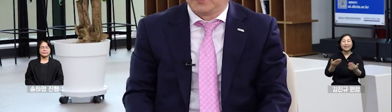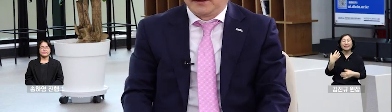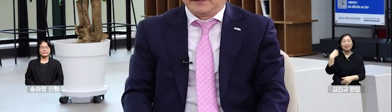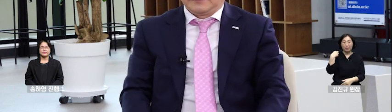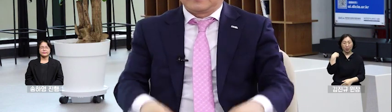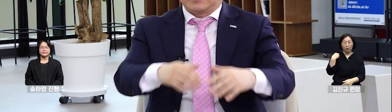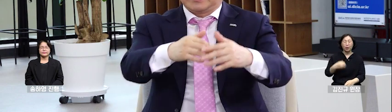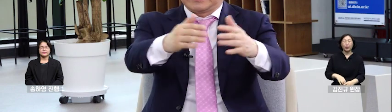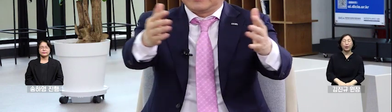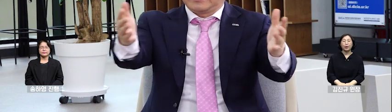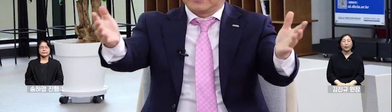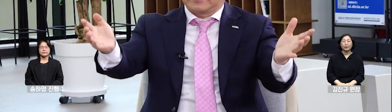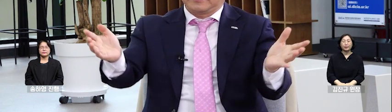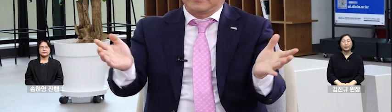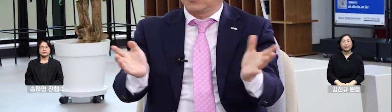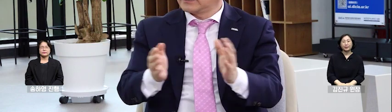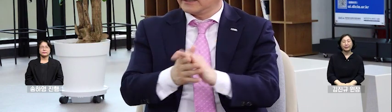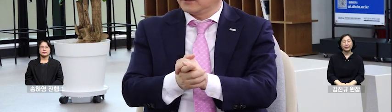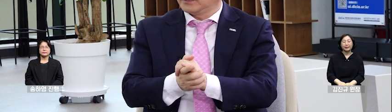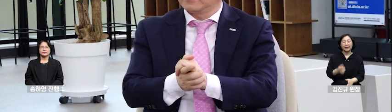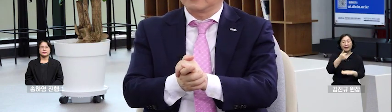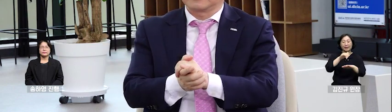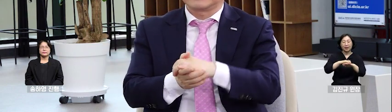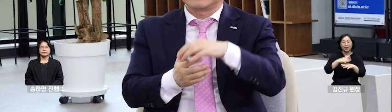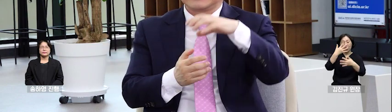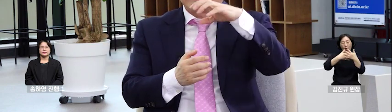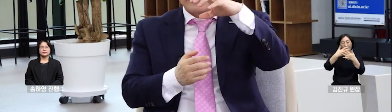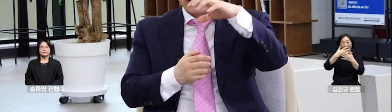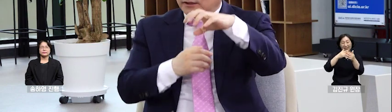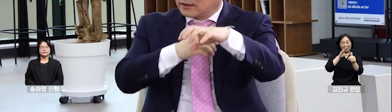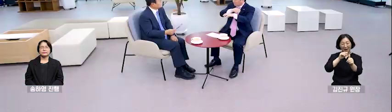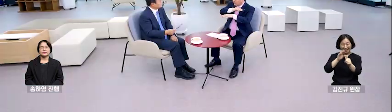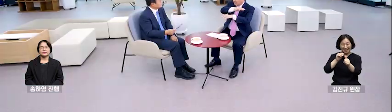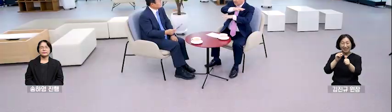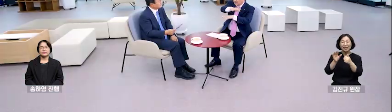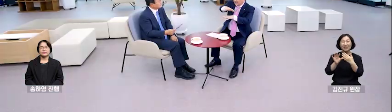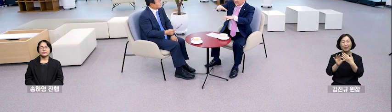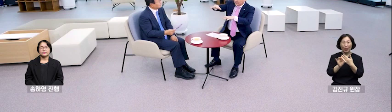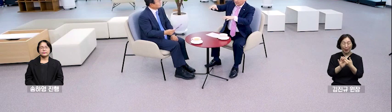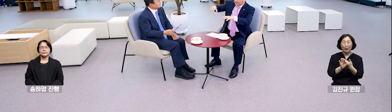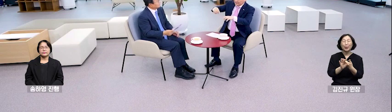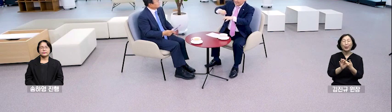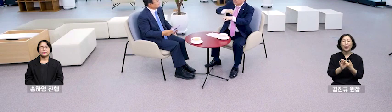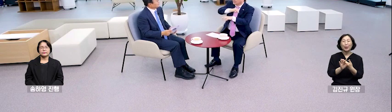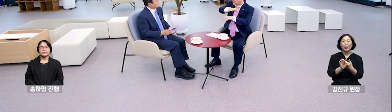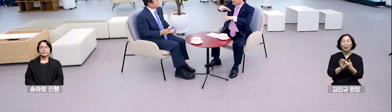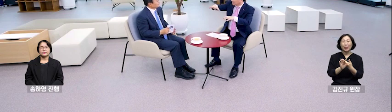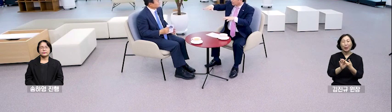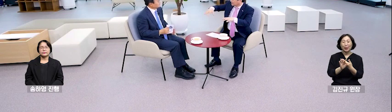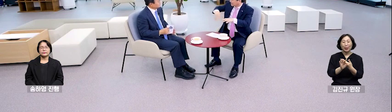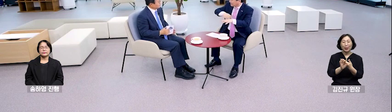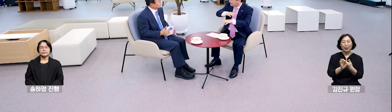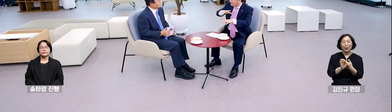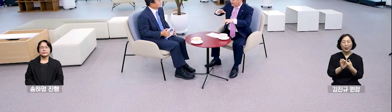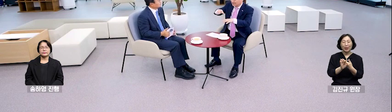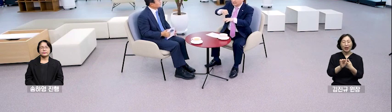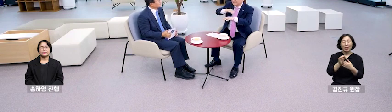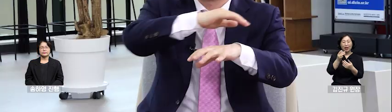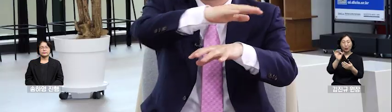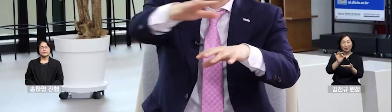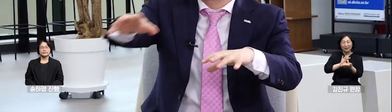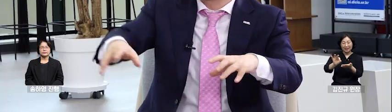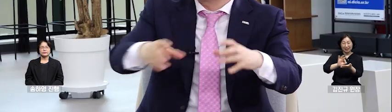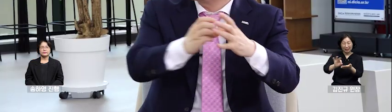있고 그 다음에 대전에서 영화를 찍으면 여러가지 예산을 대전에서 쓰지 않습니까